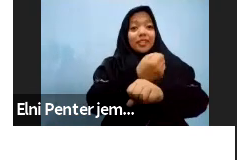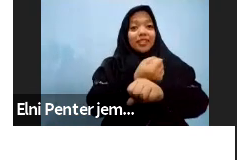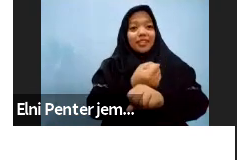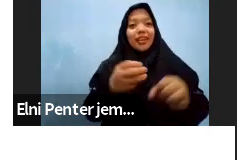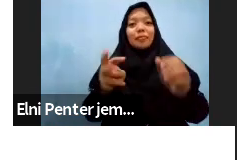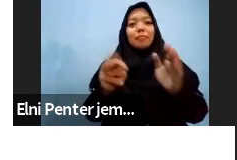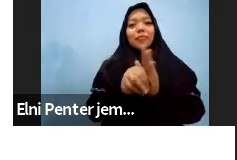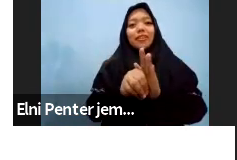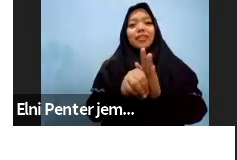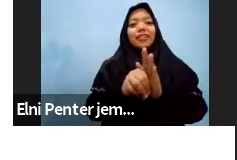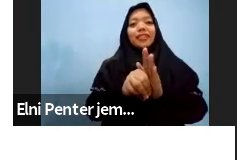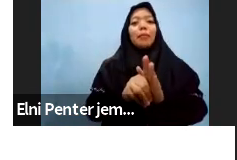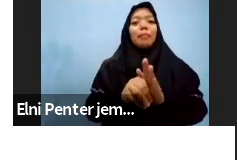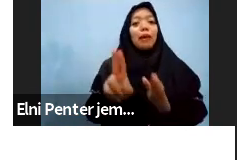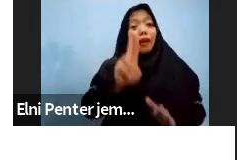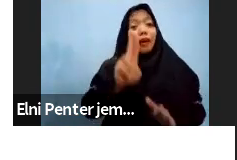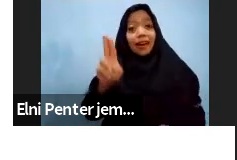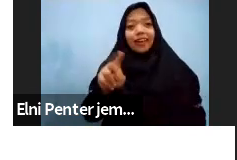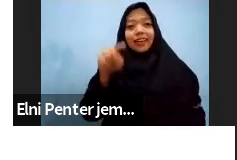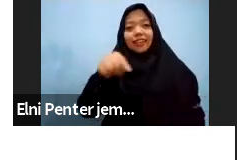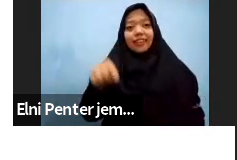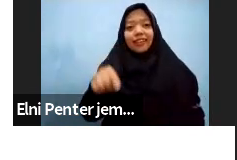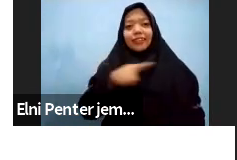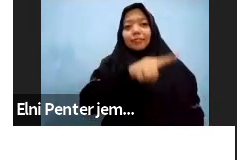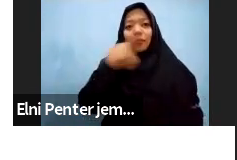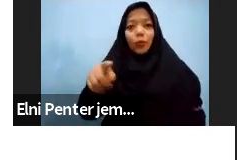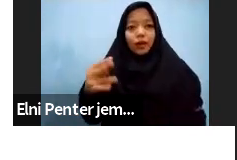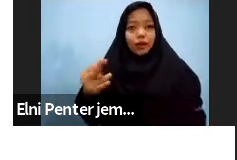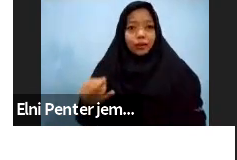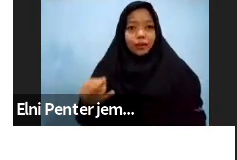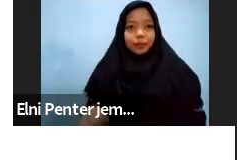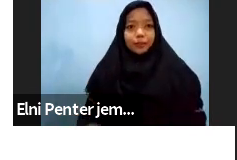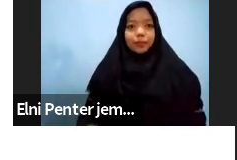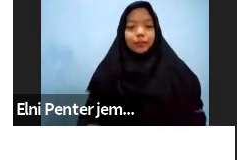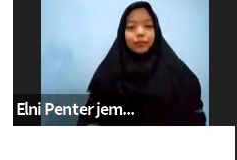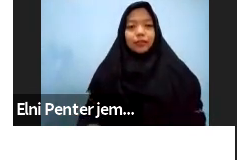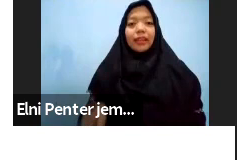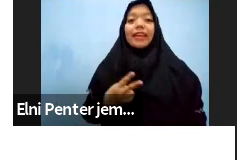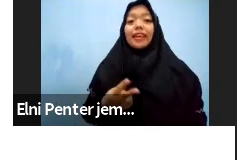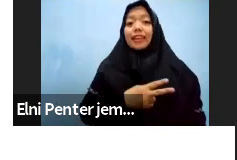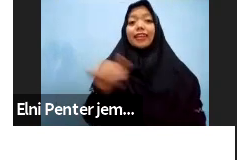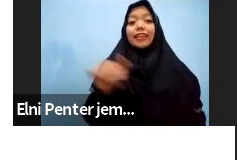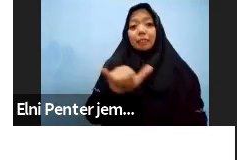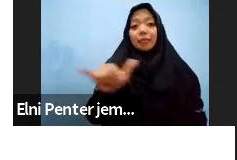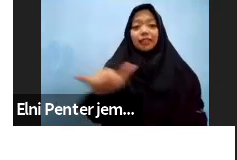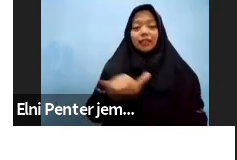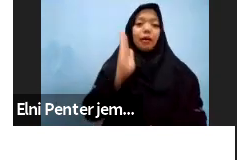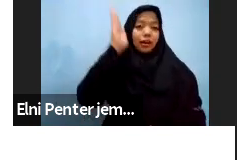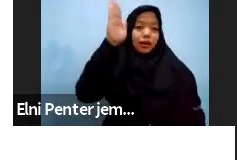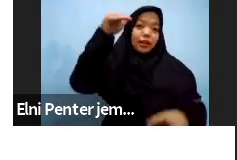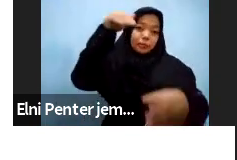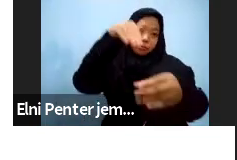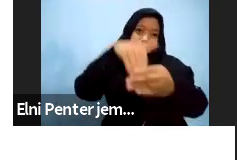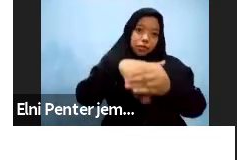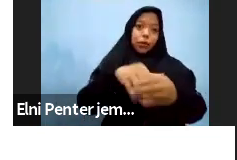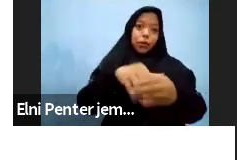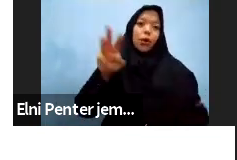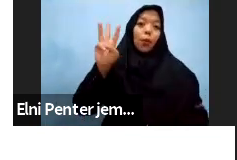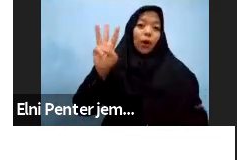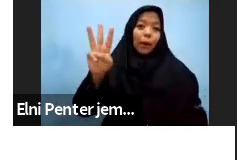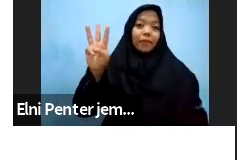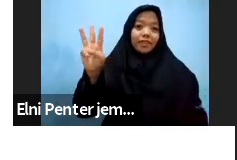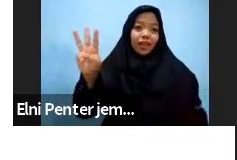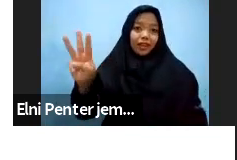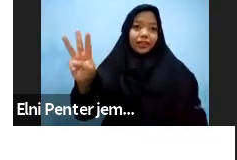ini semua ada ribuan itu Nah nanti kita sama-sama kita masuk ke websitenya ini websitenya